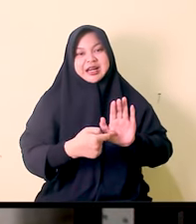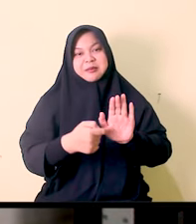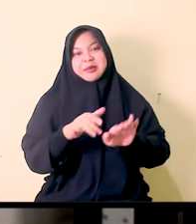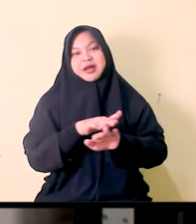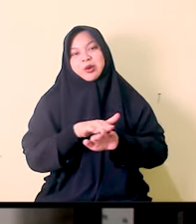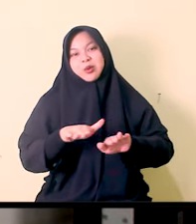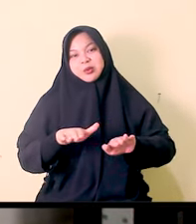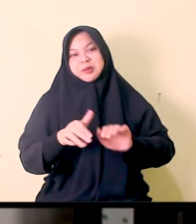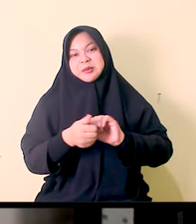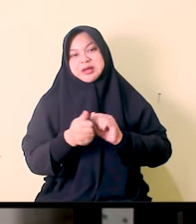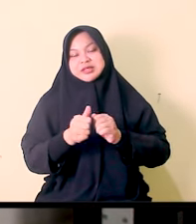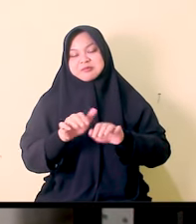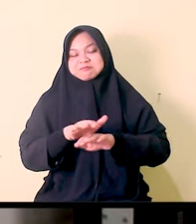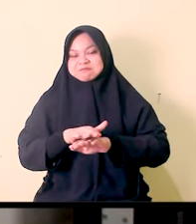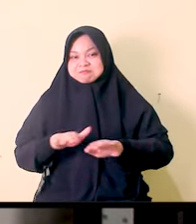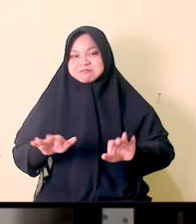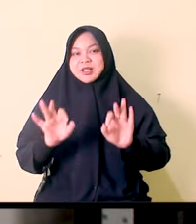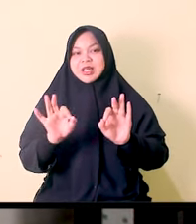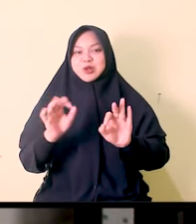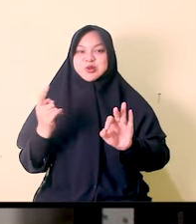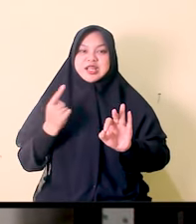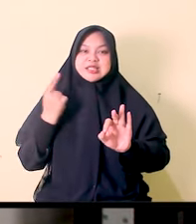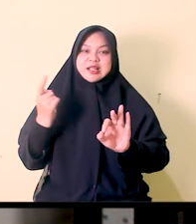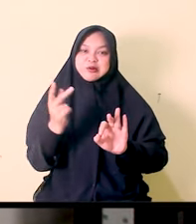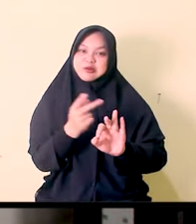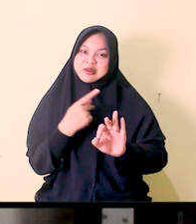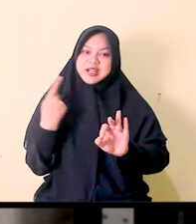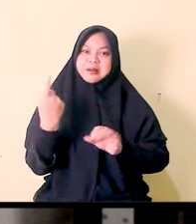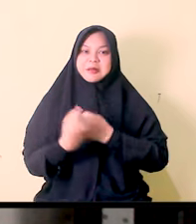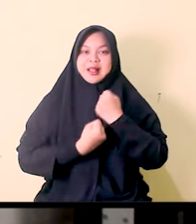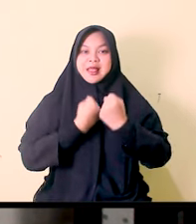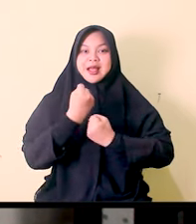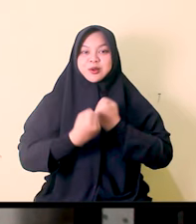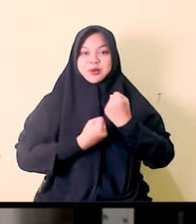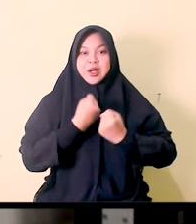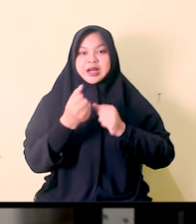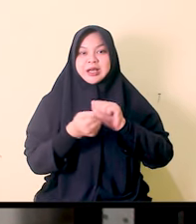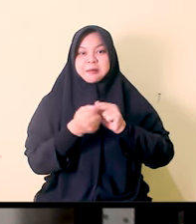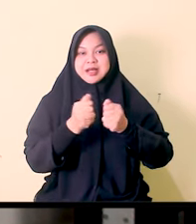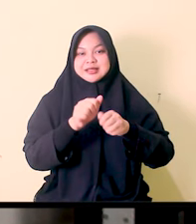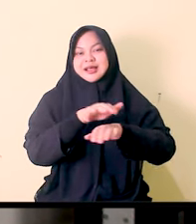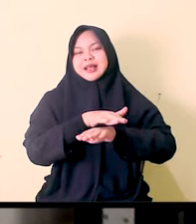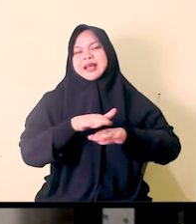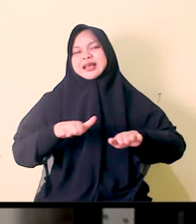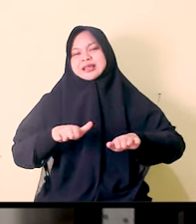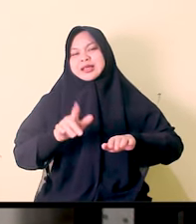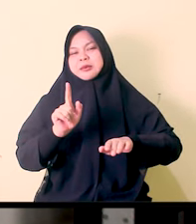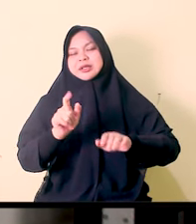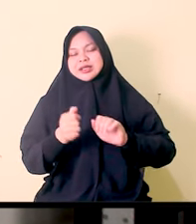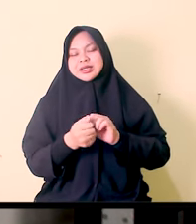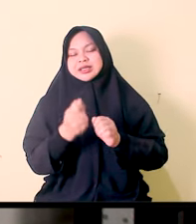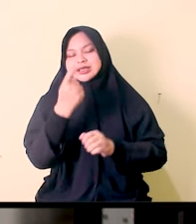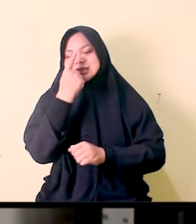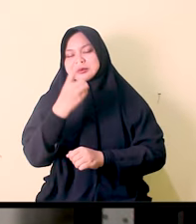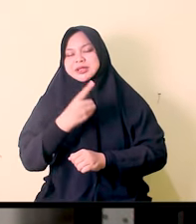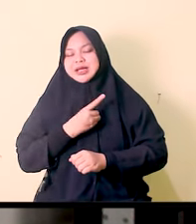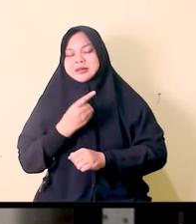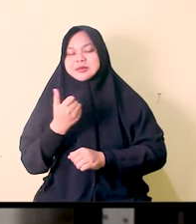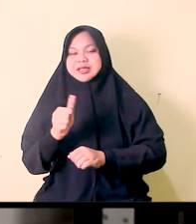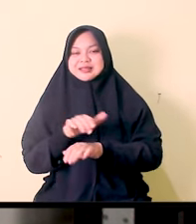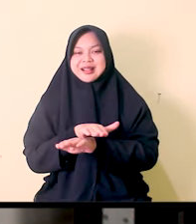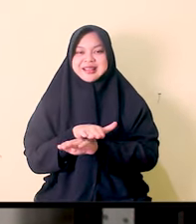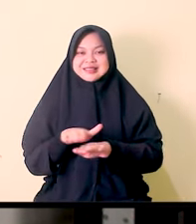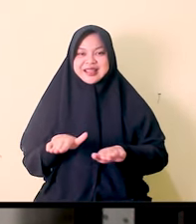tampil di depan dalam menyelesaikan masalah itu yang selalu kami lakukan untuk mengatasi masalah krisis kepercayaan diri